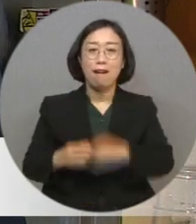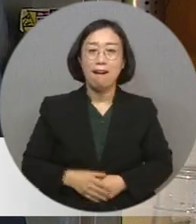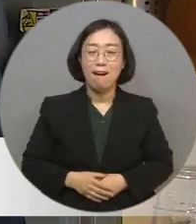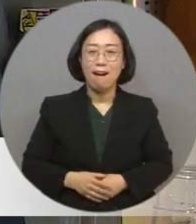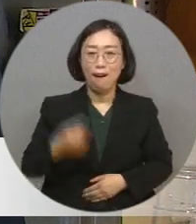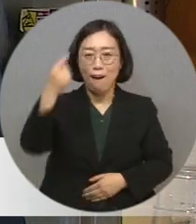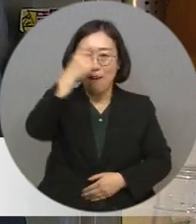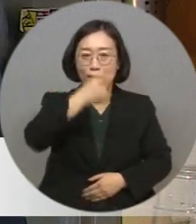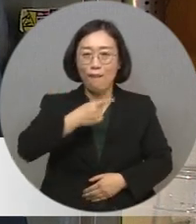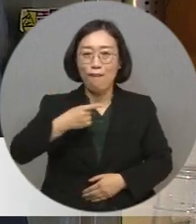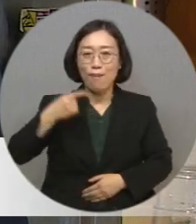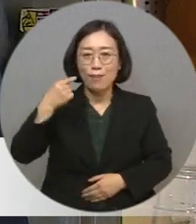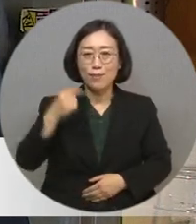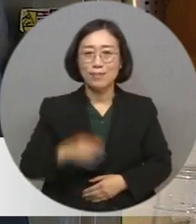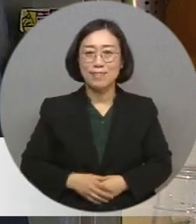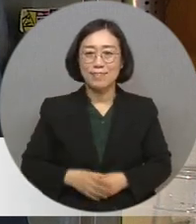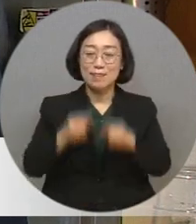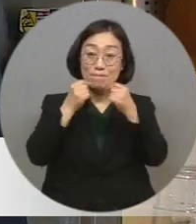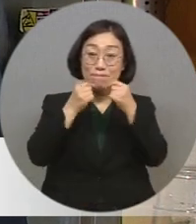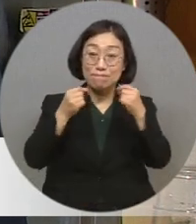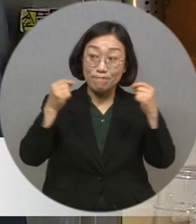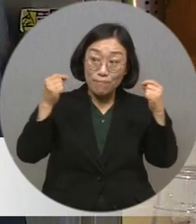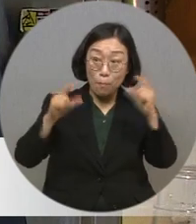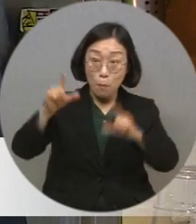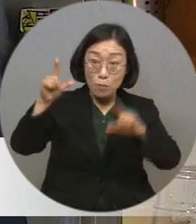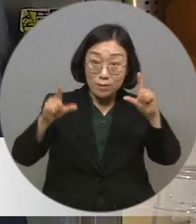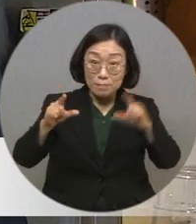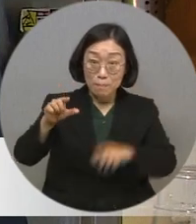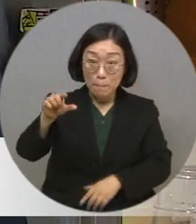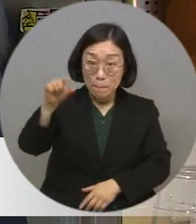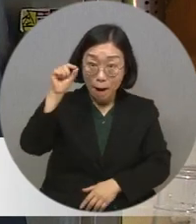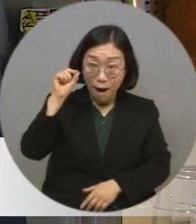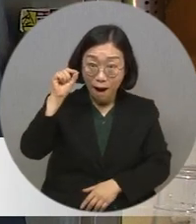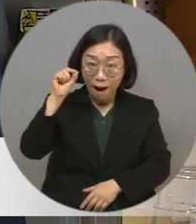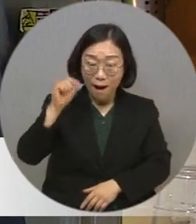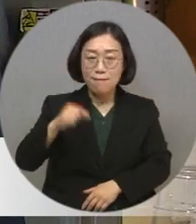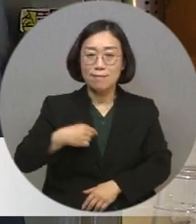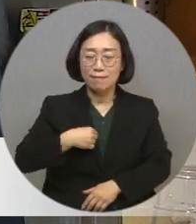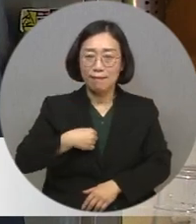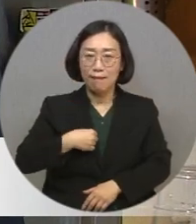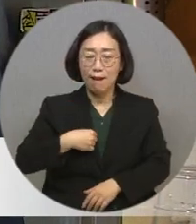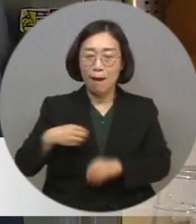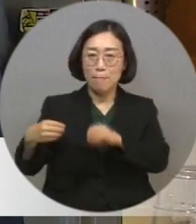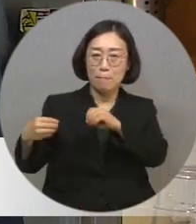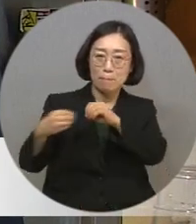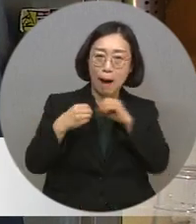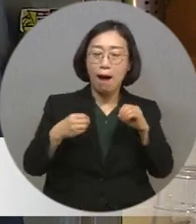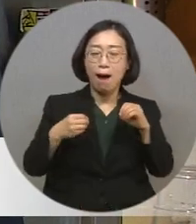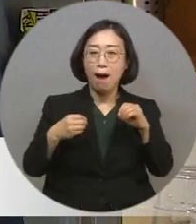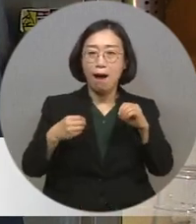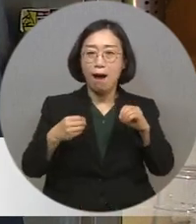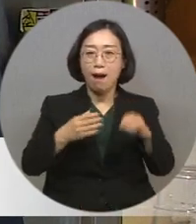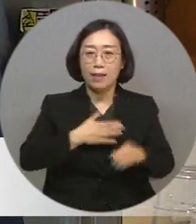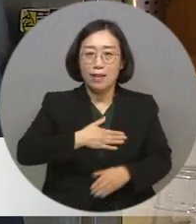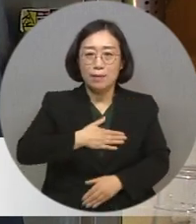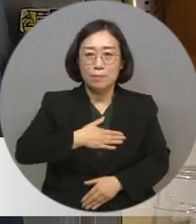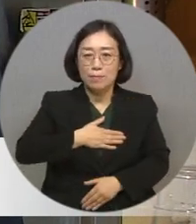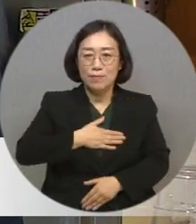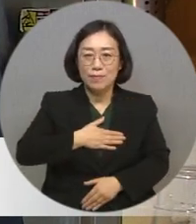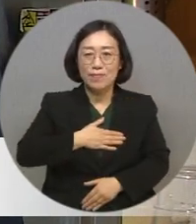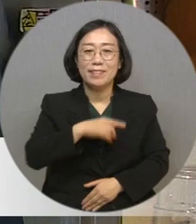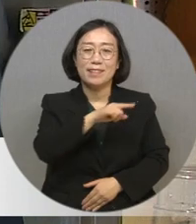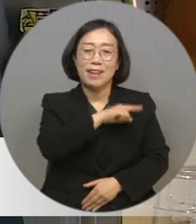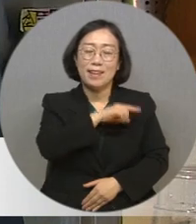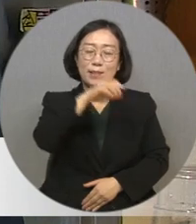드시고 그 행복한 모습을 볼 때 그때가 제일